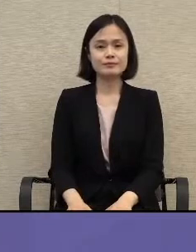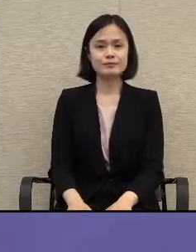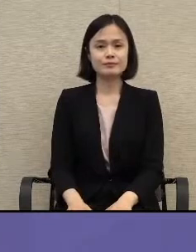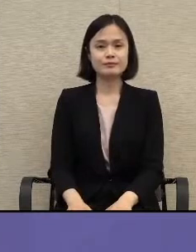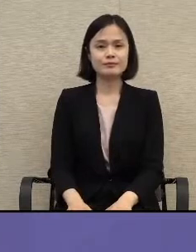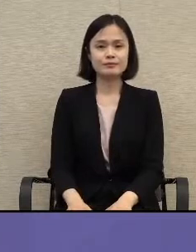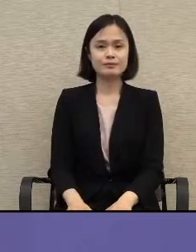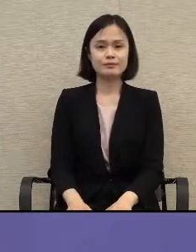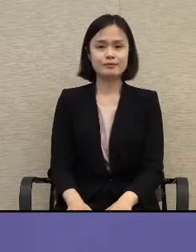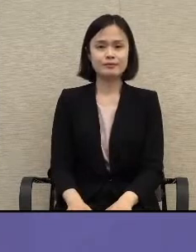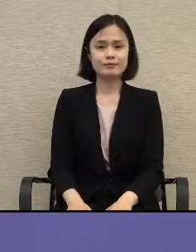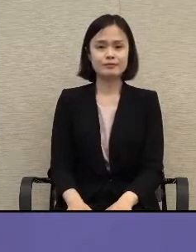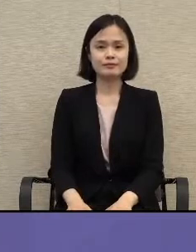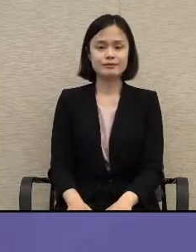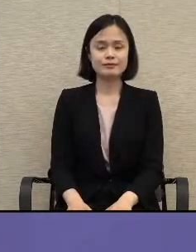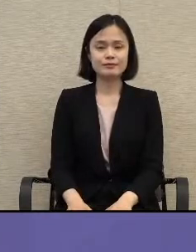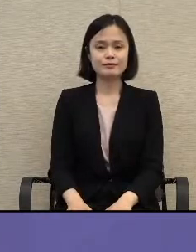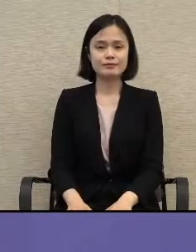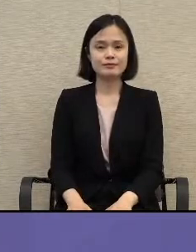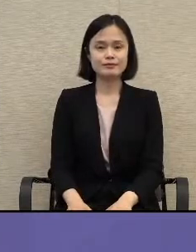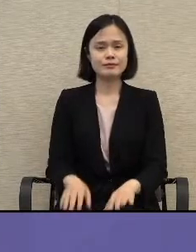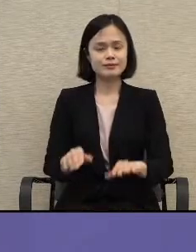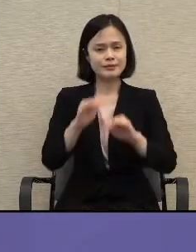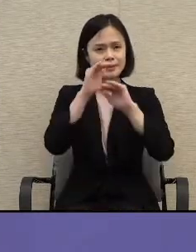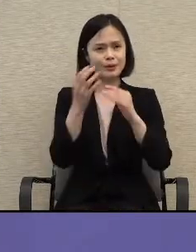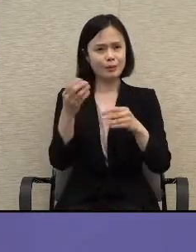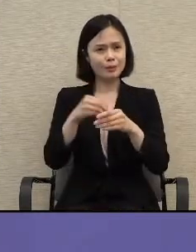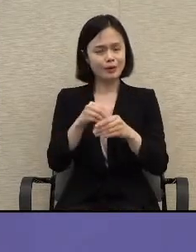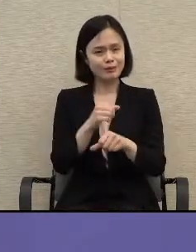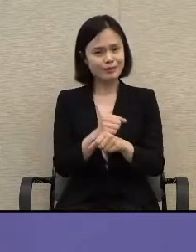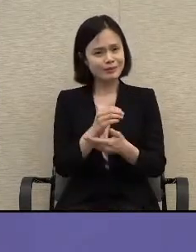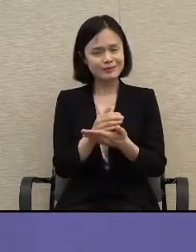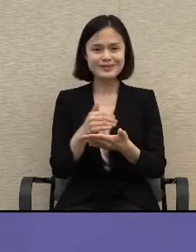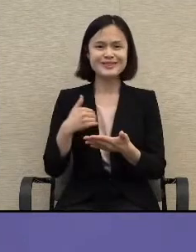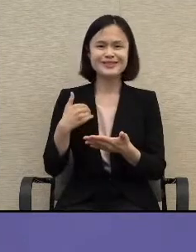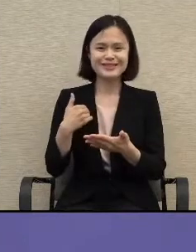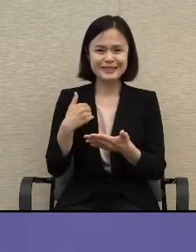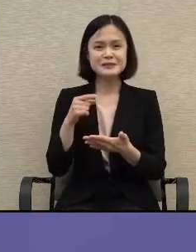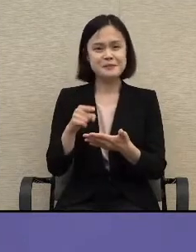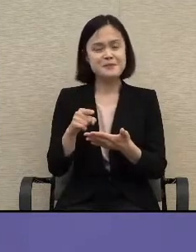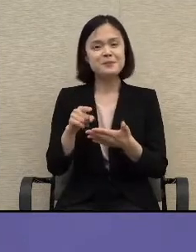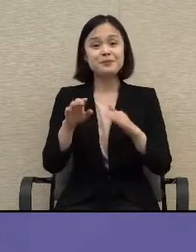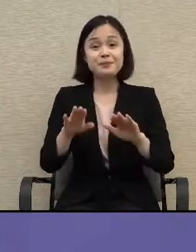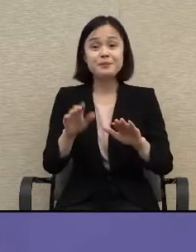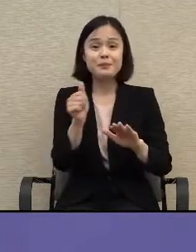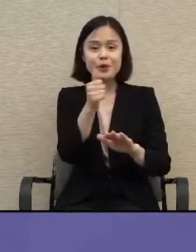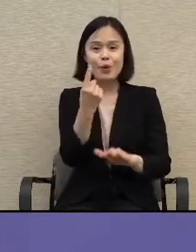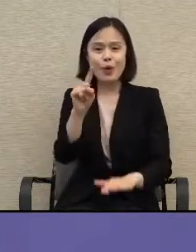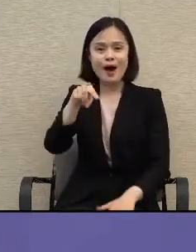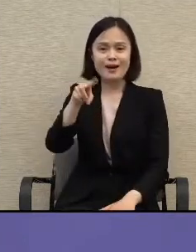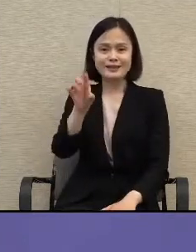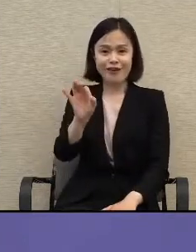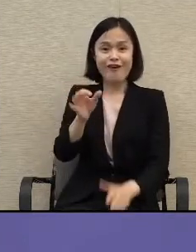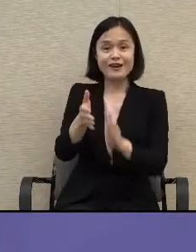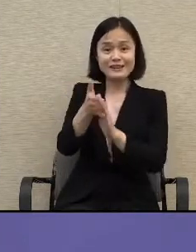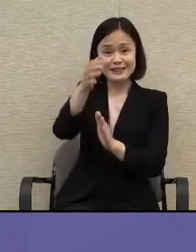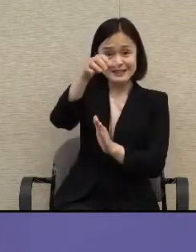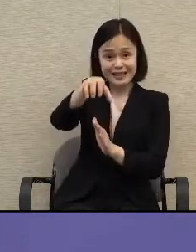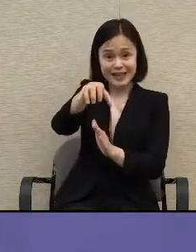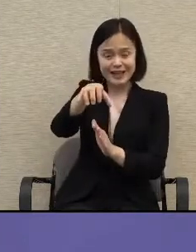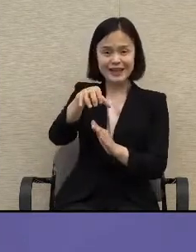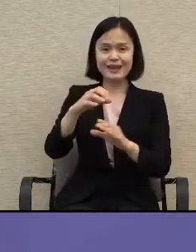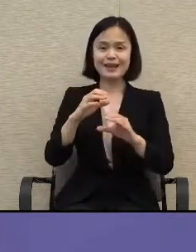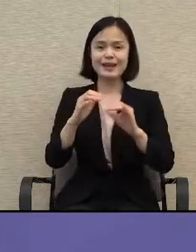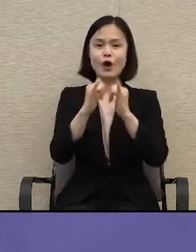여기까지 말씀을 드려야 할지는 잘 모르기는 하겠지만, 화성시의 이제 사업들 같은 경우는 저희 그 커뮤니티 케어 사업에서 이야기하고